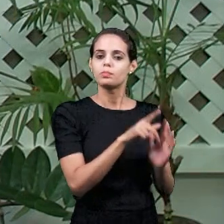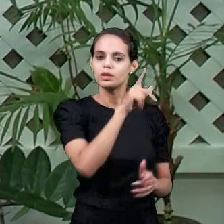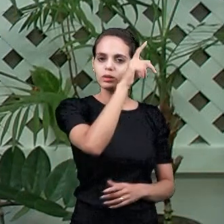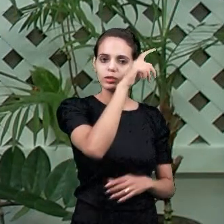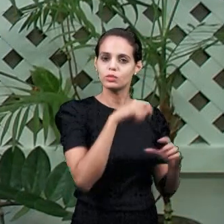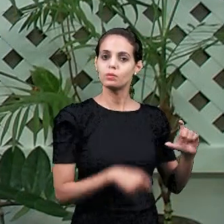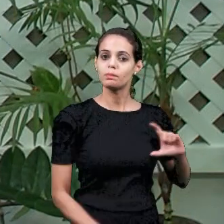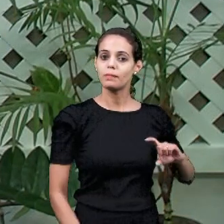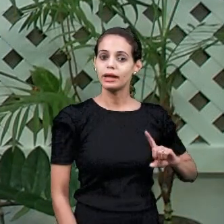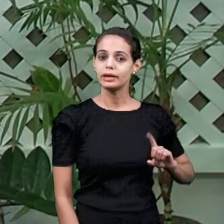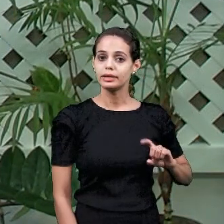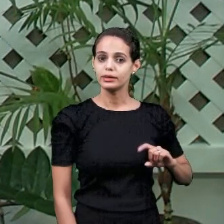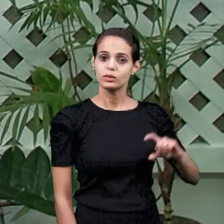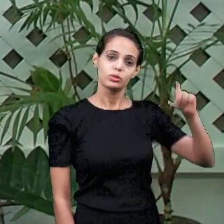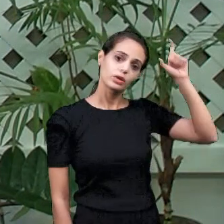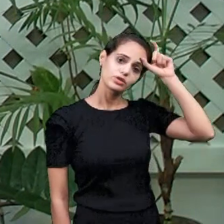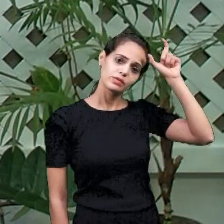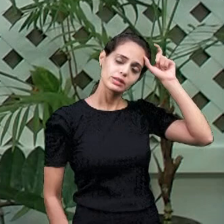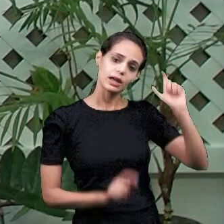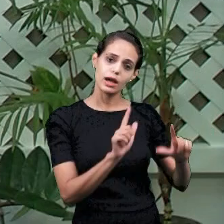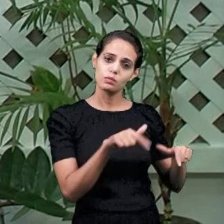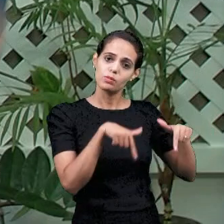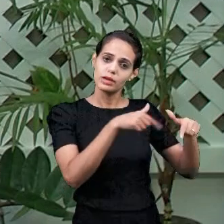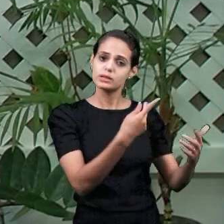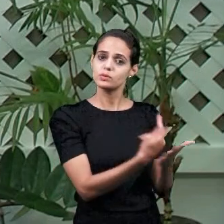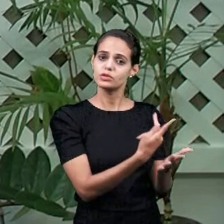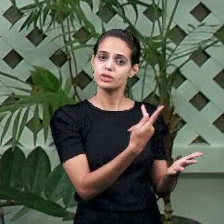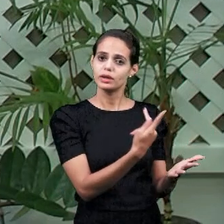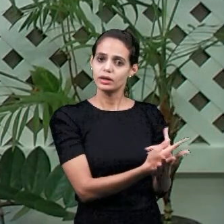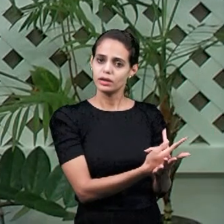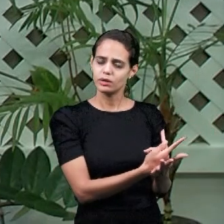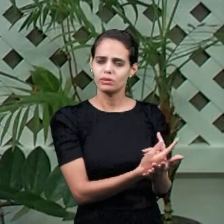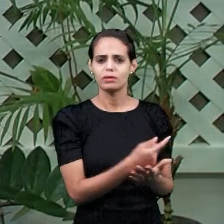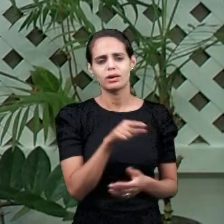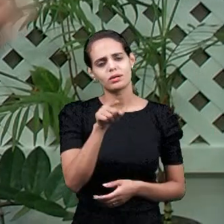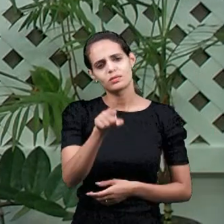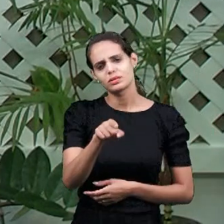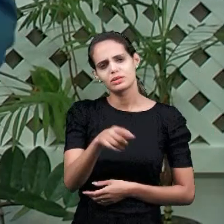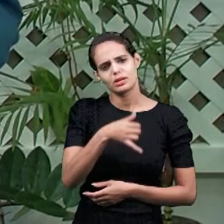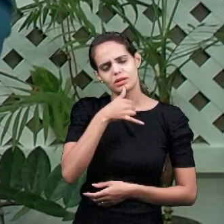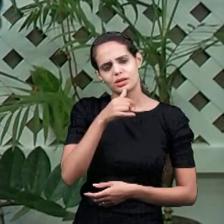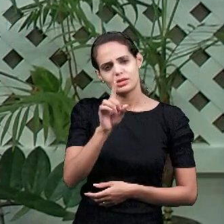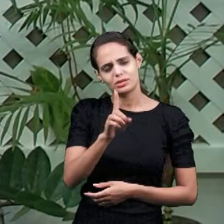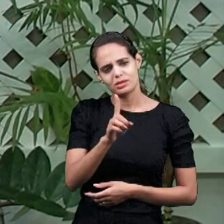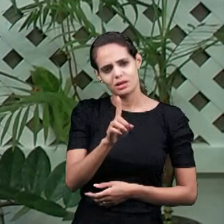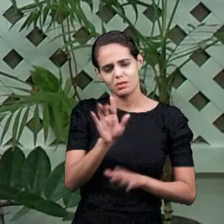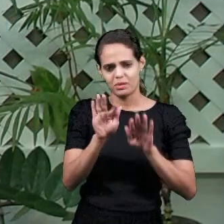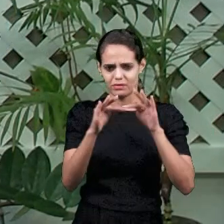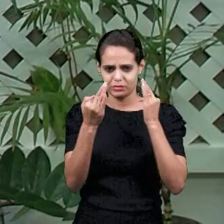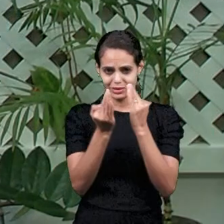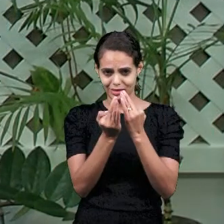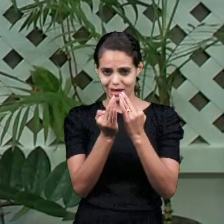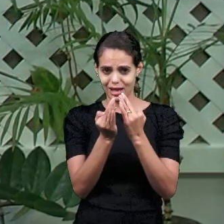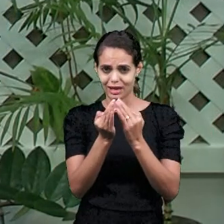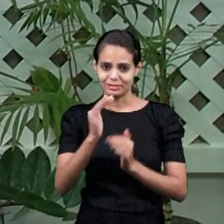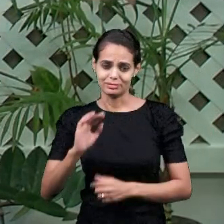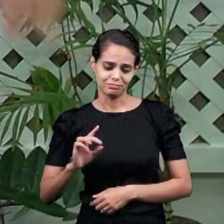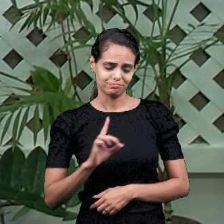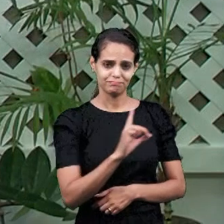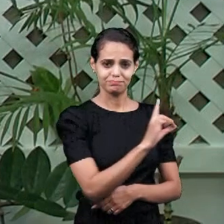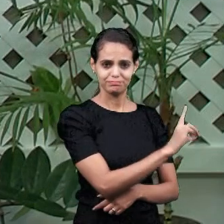pas tristes. C'est un membre de la famille qui est parti, laisse-le. C'est une belle-mère qui l'a fait sortir.